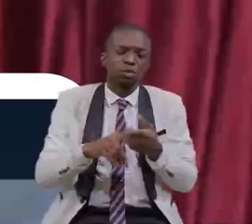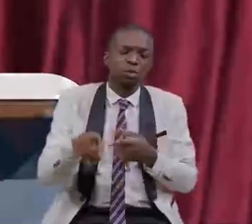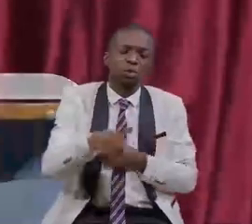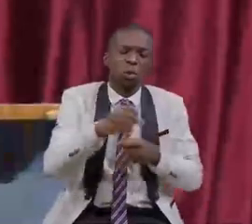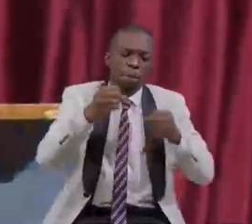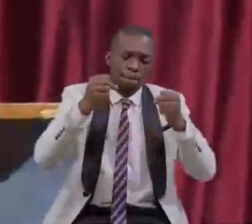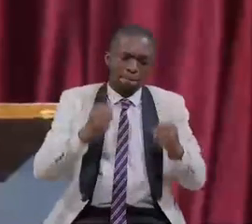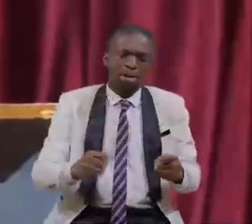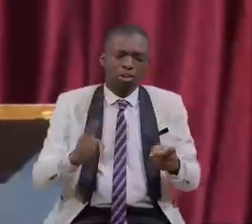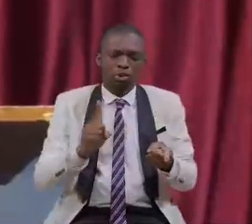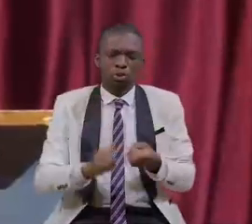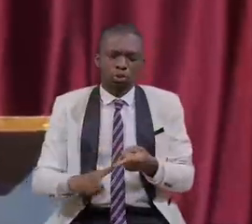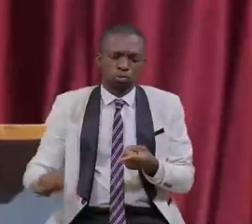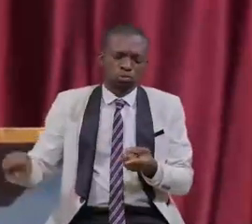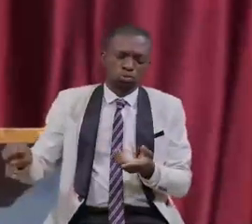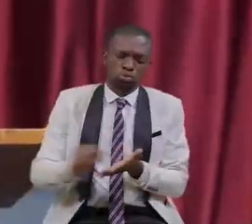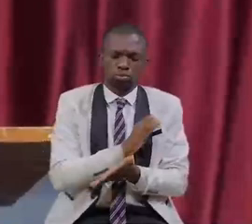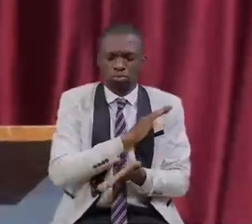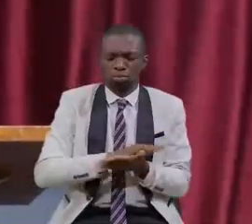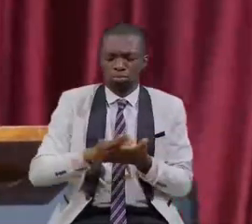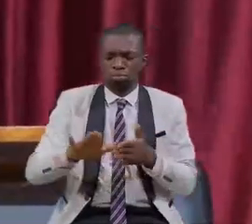de marcher sur les serpents et sur les scorpions.